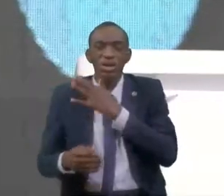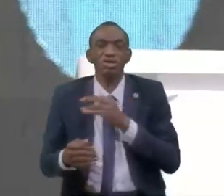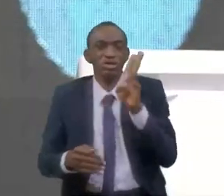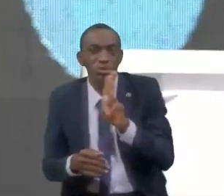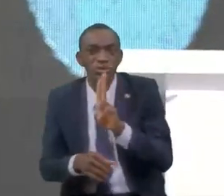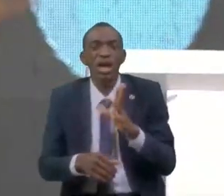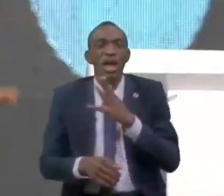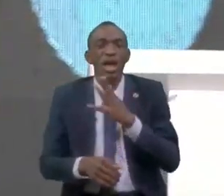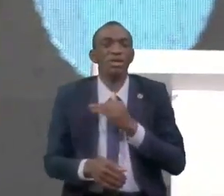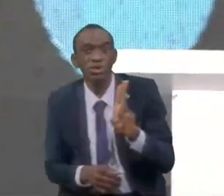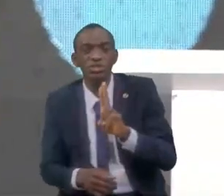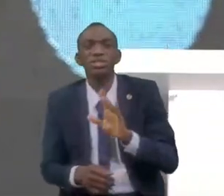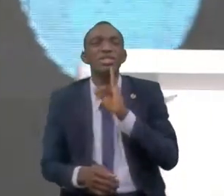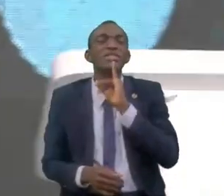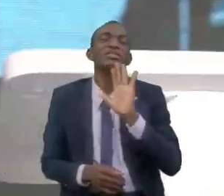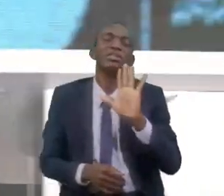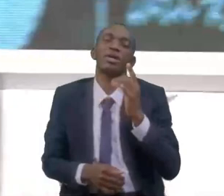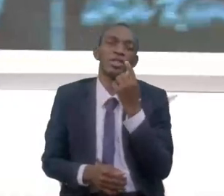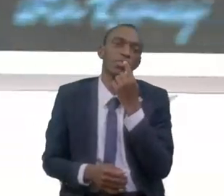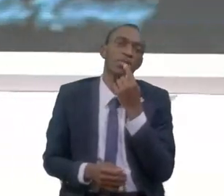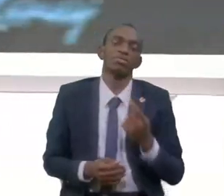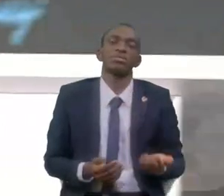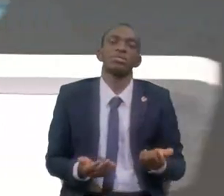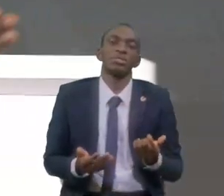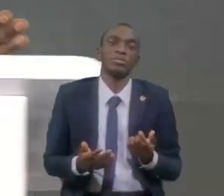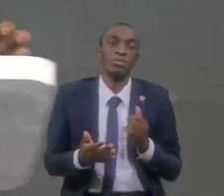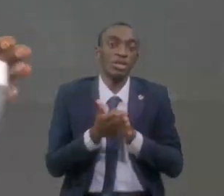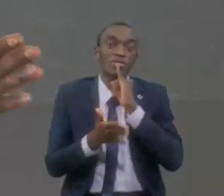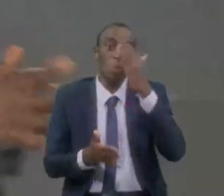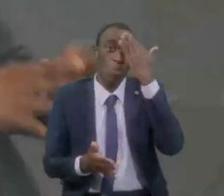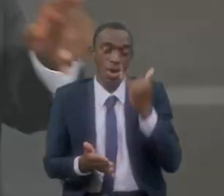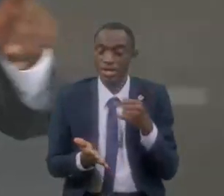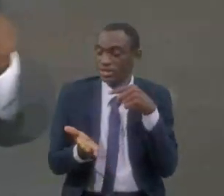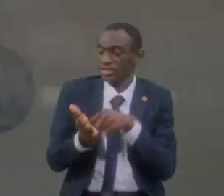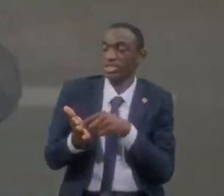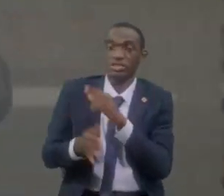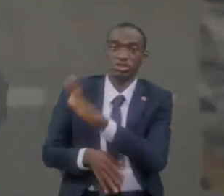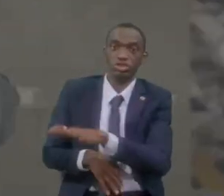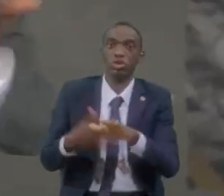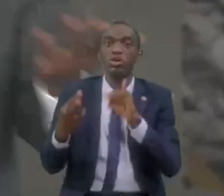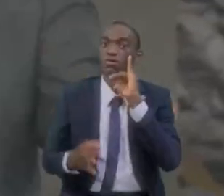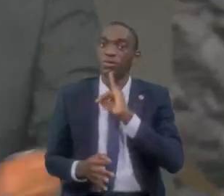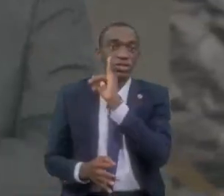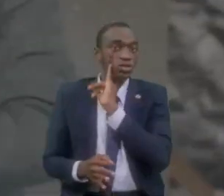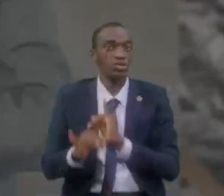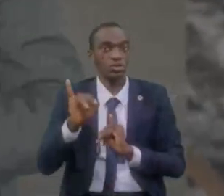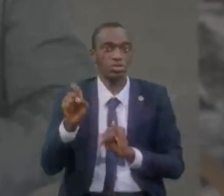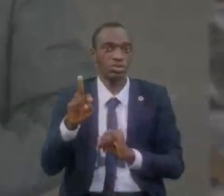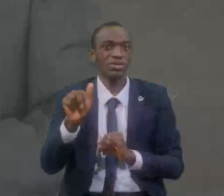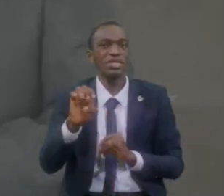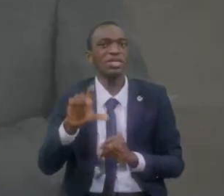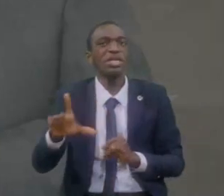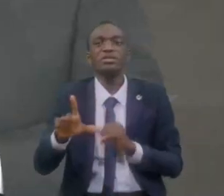utilisent, et c'est leur langue. Ces enfants d'Israël, ils ont utilisé